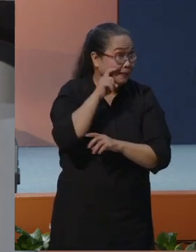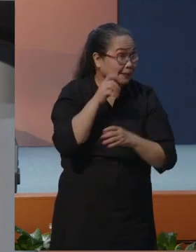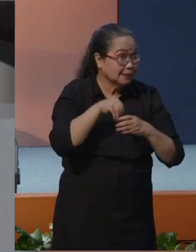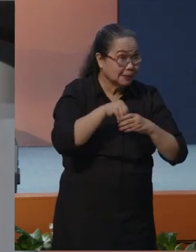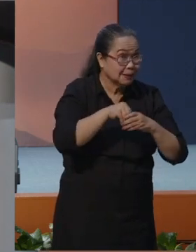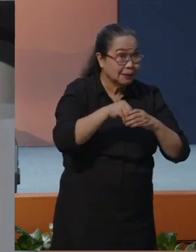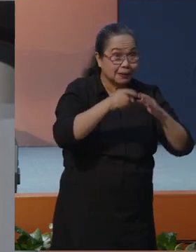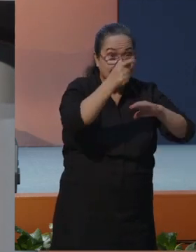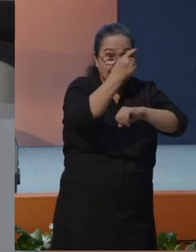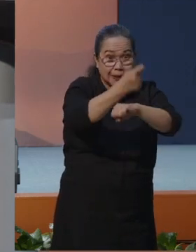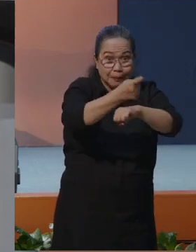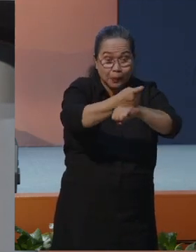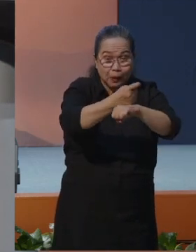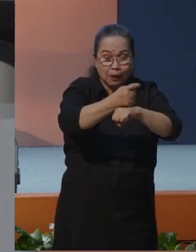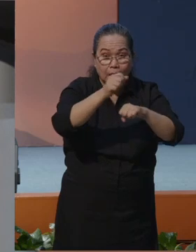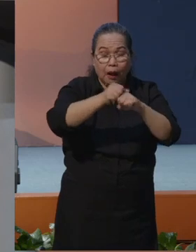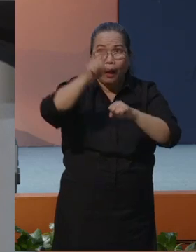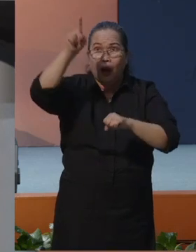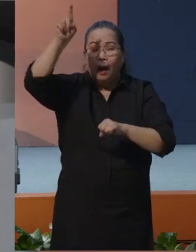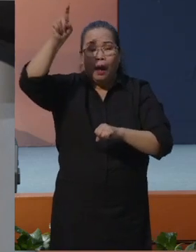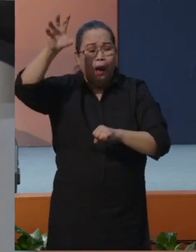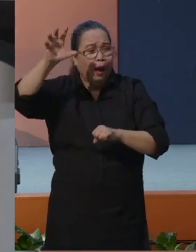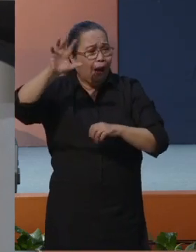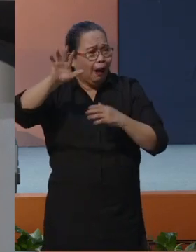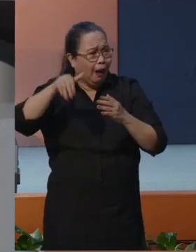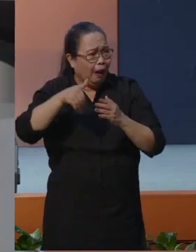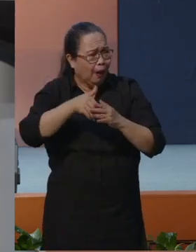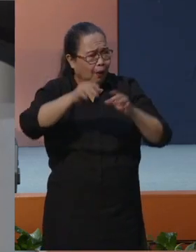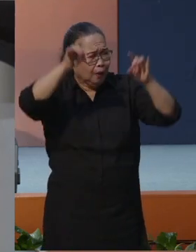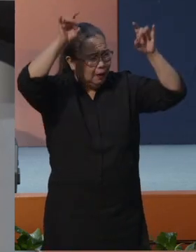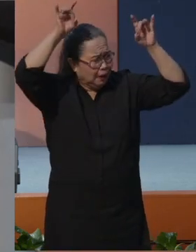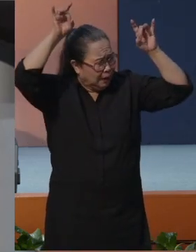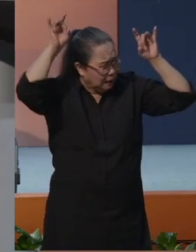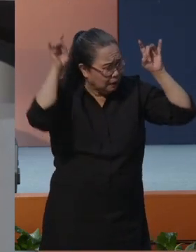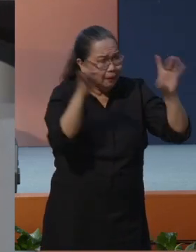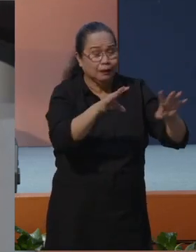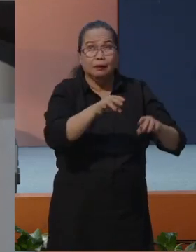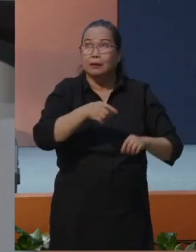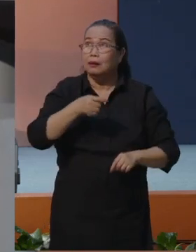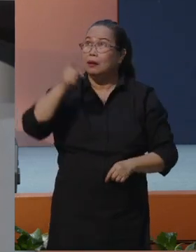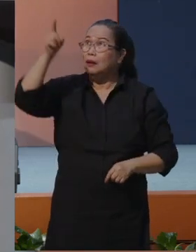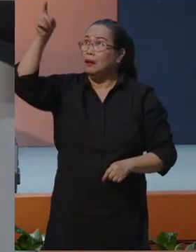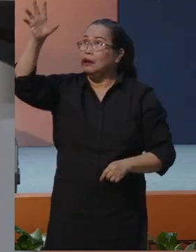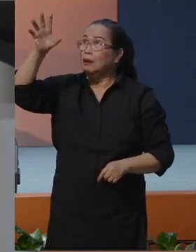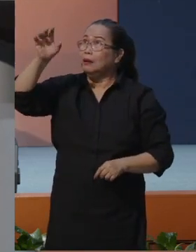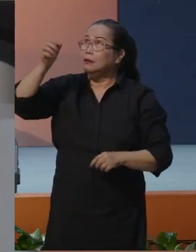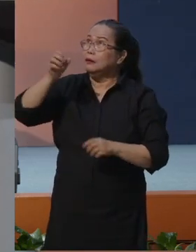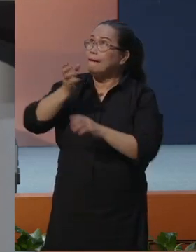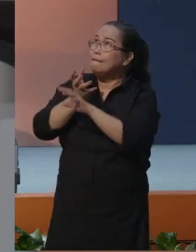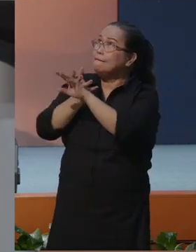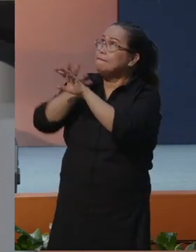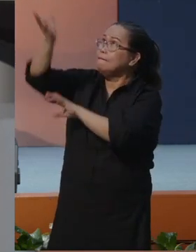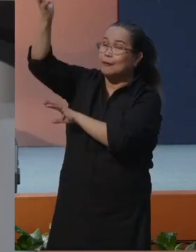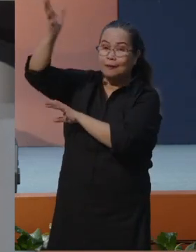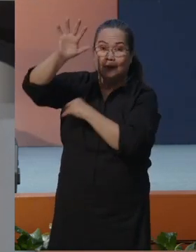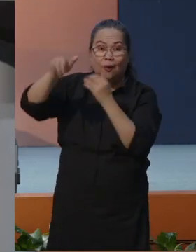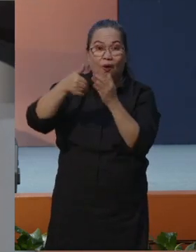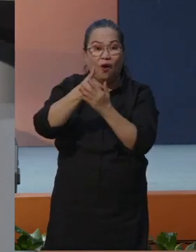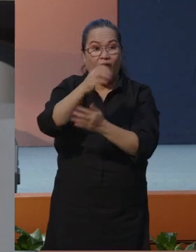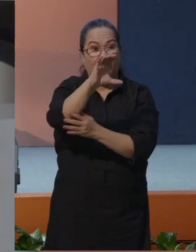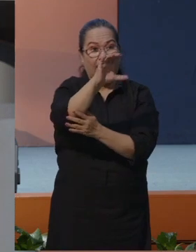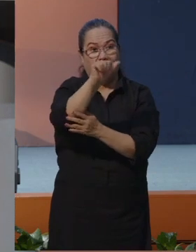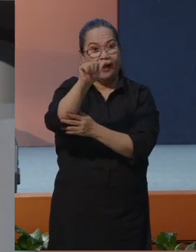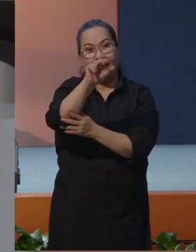kanila po nagumpisa yon. So lahat ng abominasyon sa mata ng Diyos ay ginawa ng mga